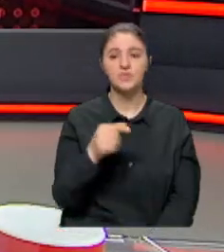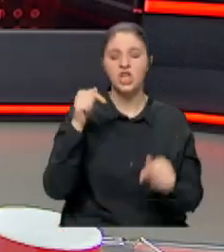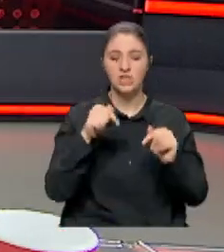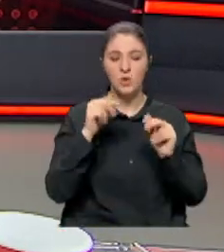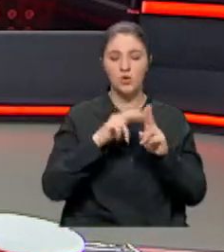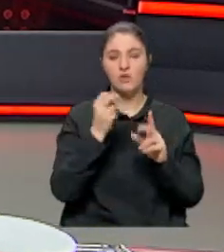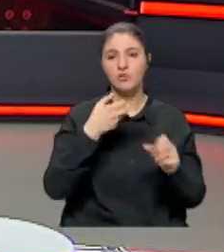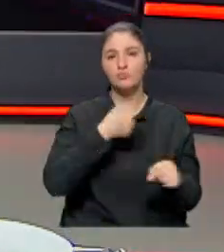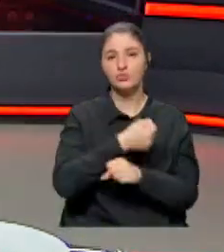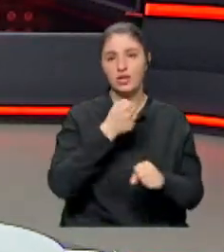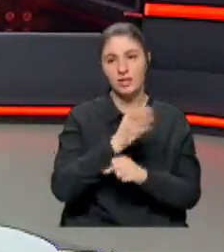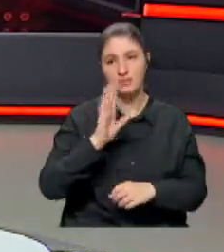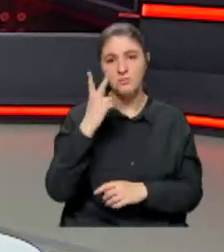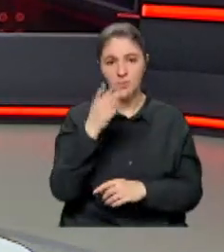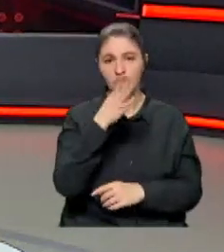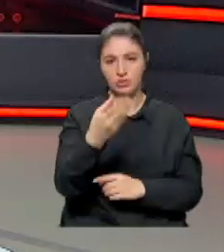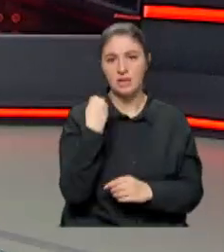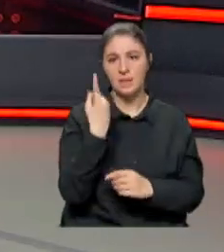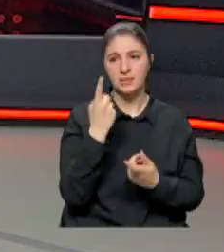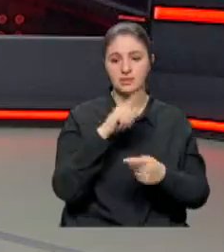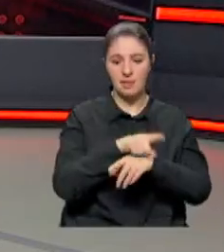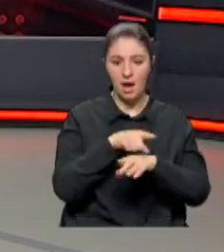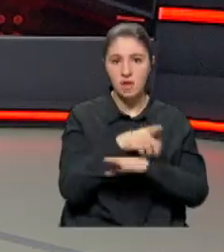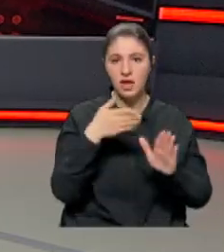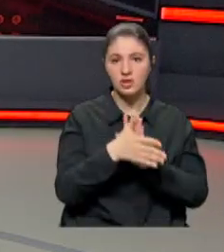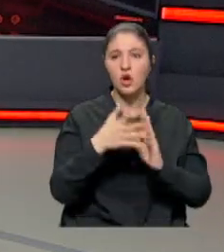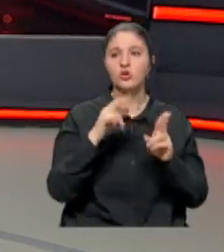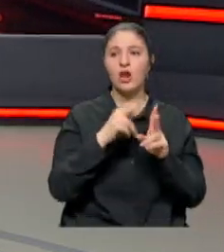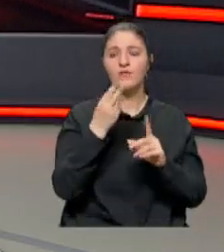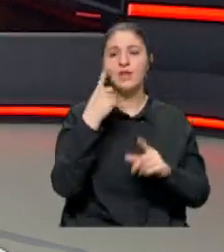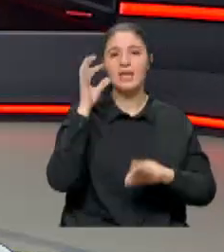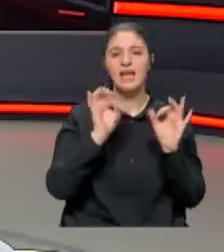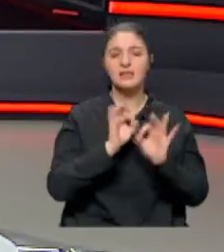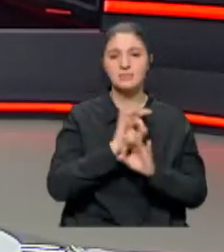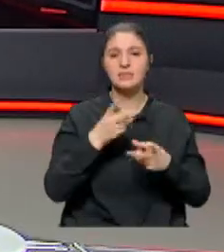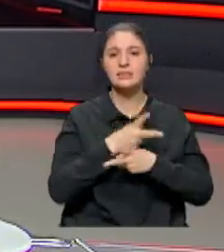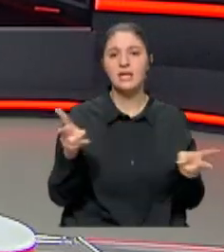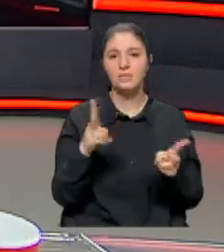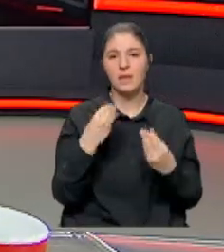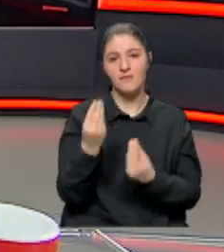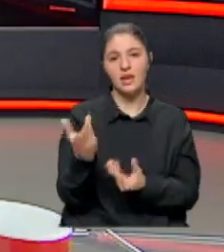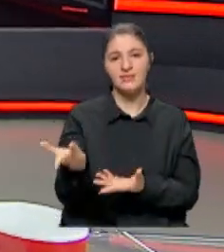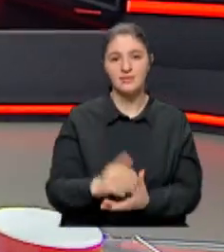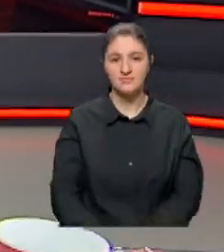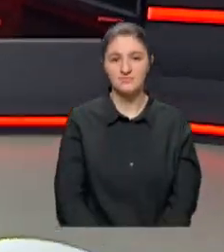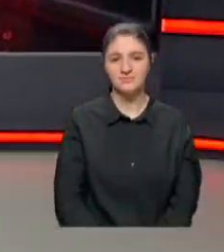Şimdi korona ile mücadelemize gidelim. Biliyorsunuz yeni bir evreye geçtik. Koronaya denetimsiz serbestlik verildi.